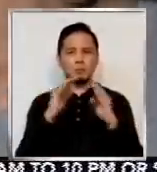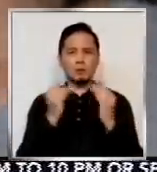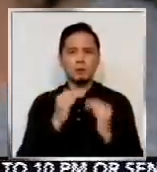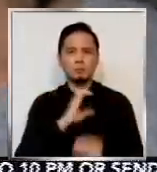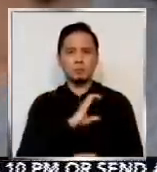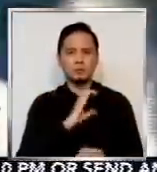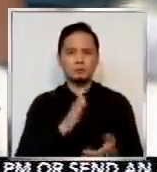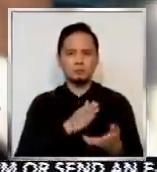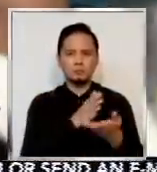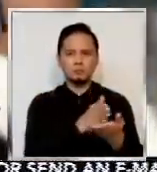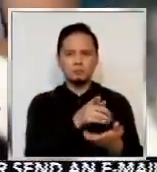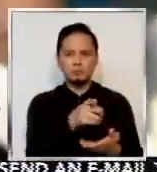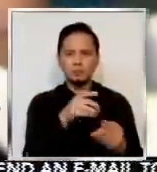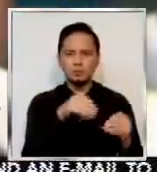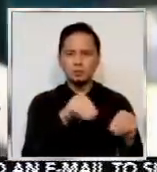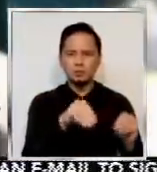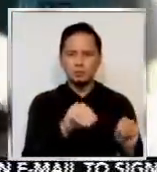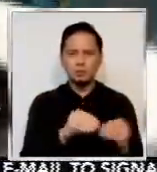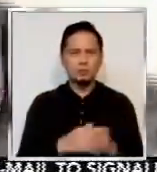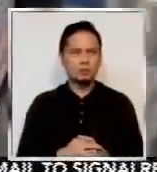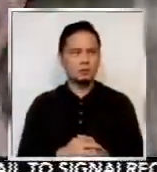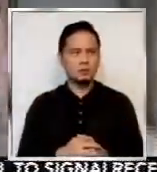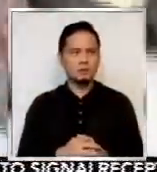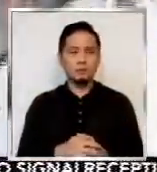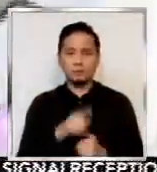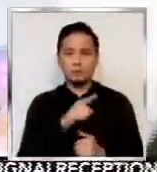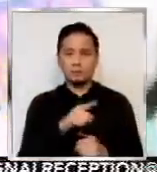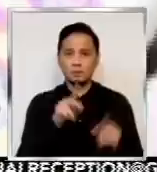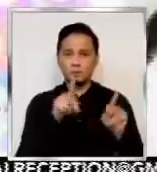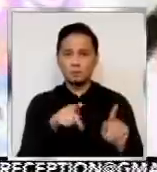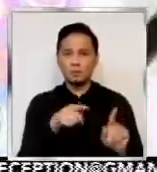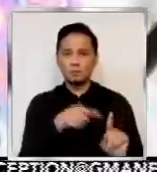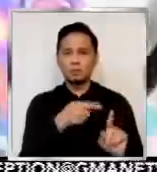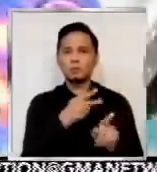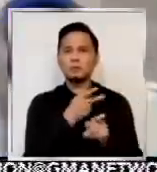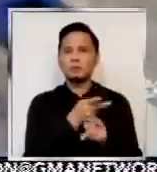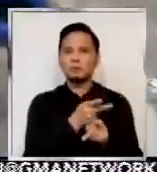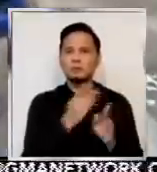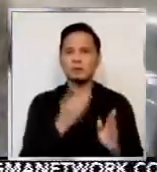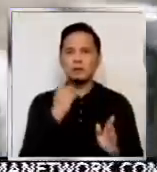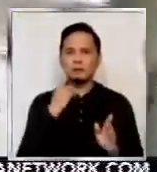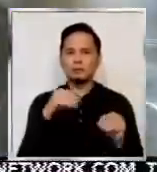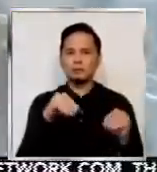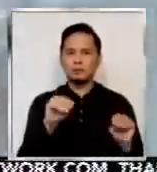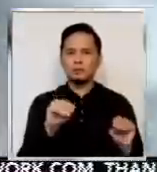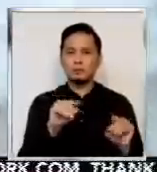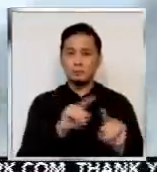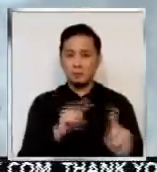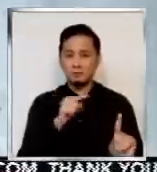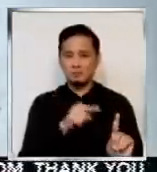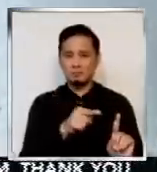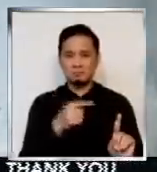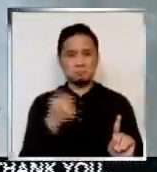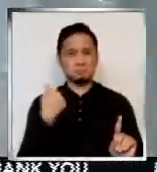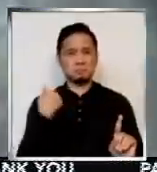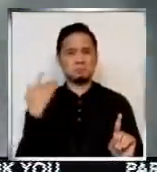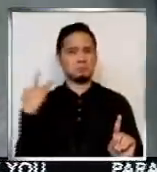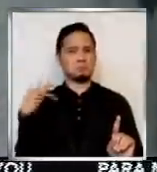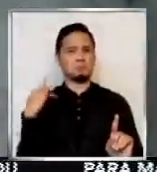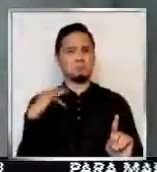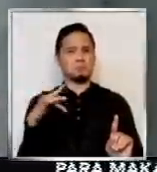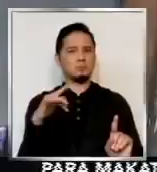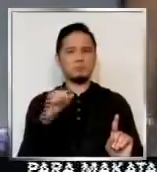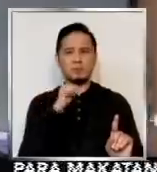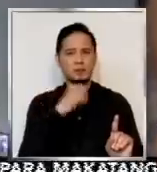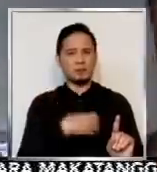Geolisan. Pakilala niya, caretaker lang siya ng shop. Pero giit niya, hindi tahi sa shop nila ang inireklamong mga